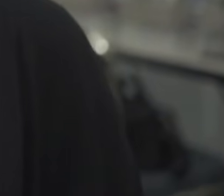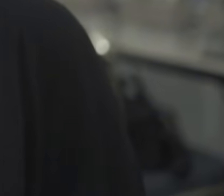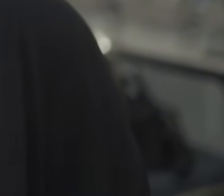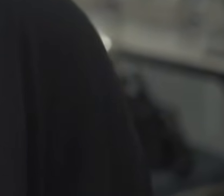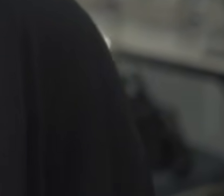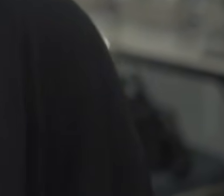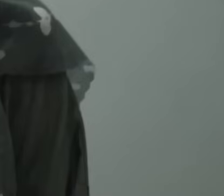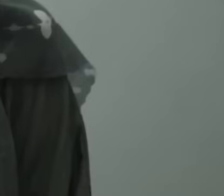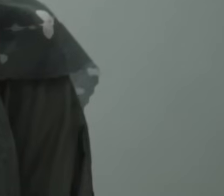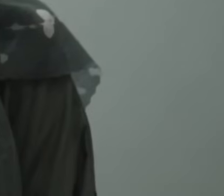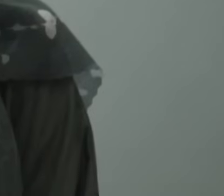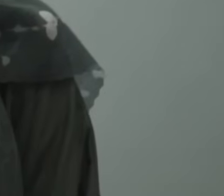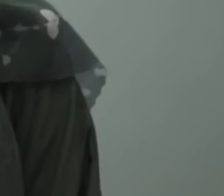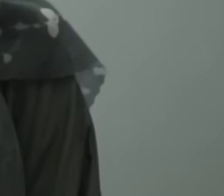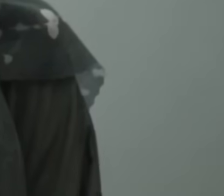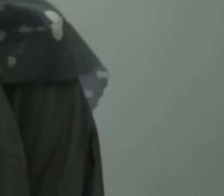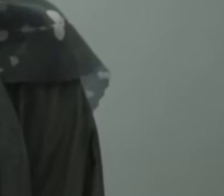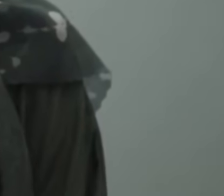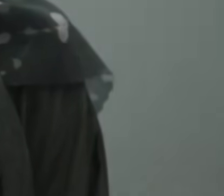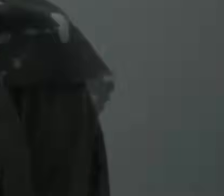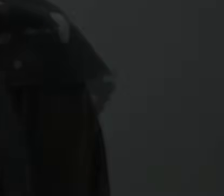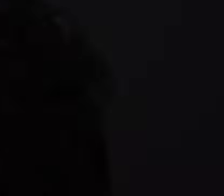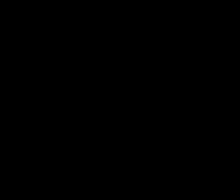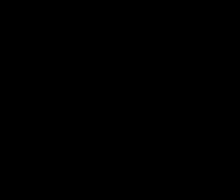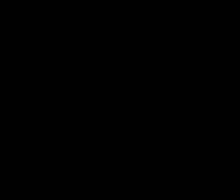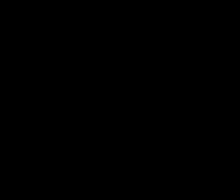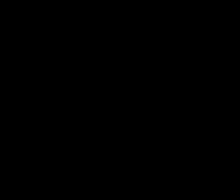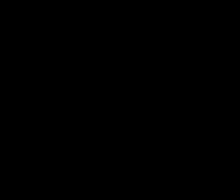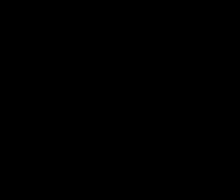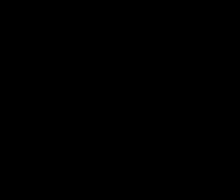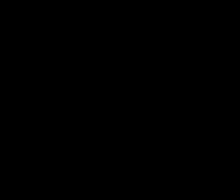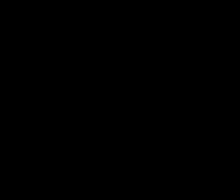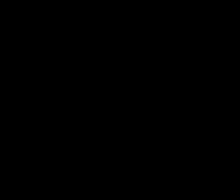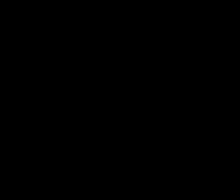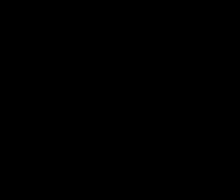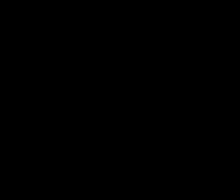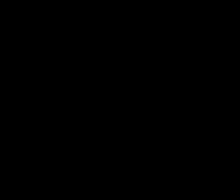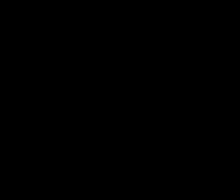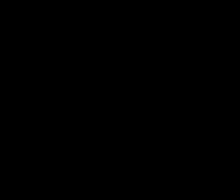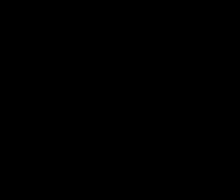ahli zikir. Beliau adalah ladang ilmu.